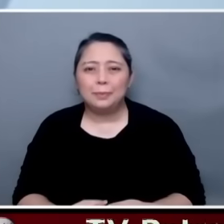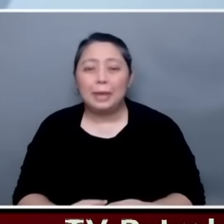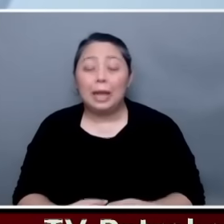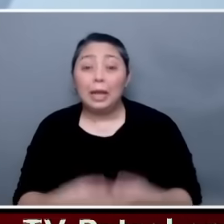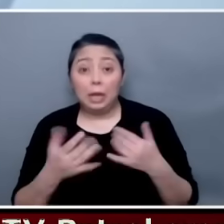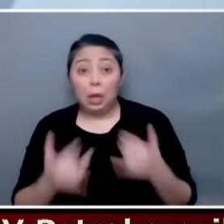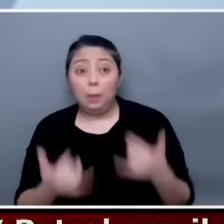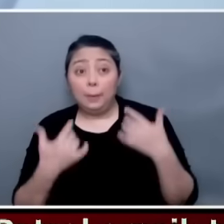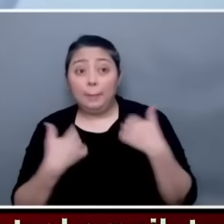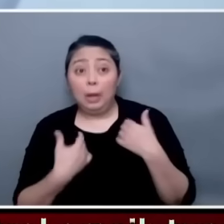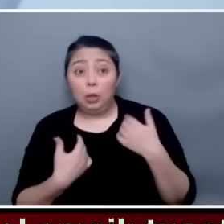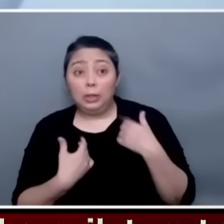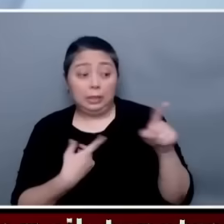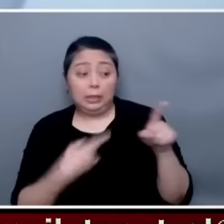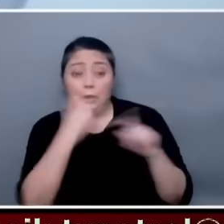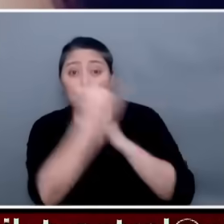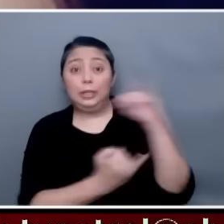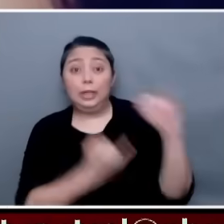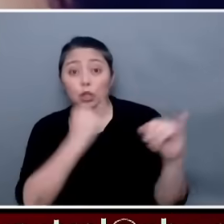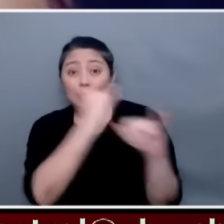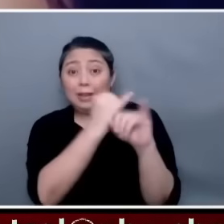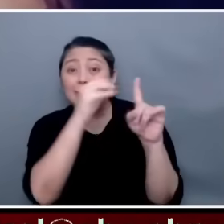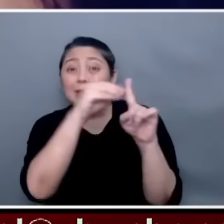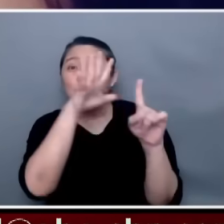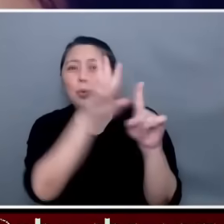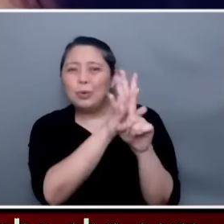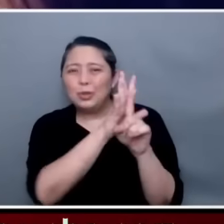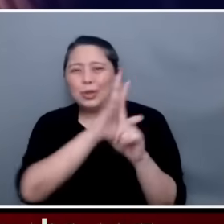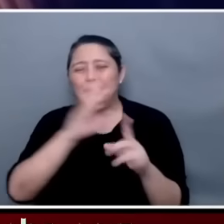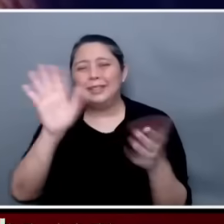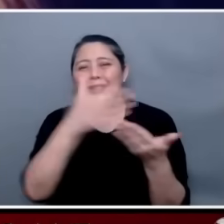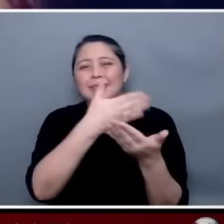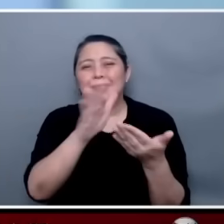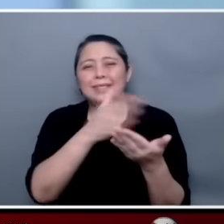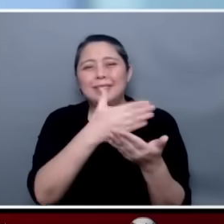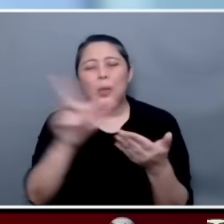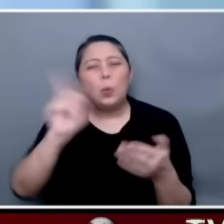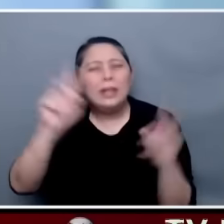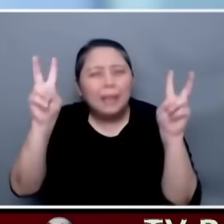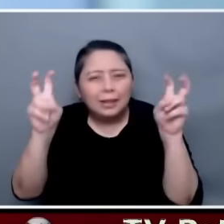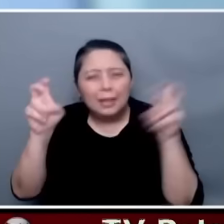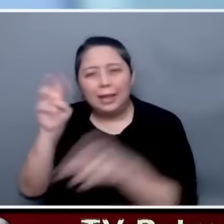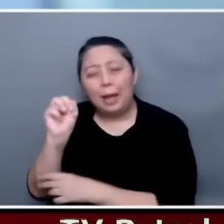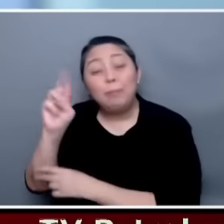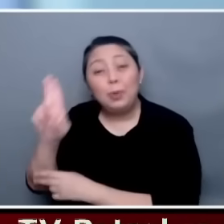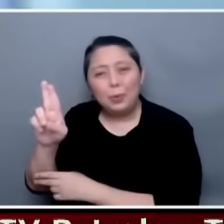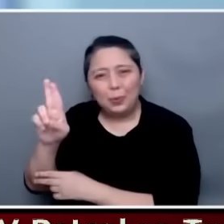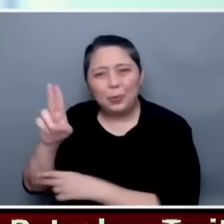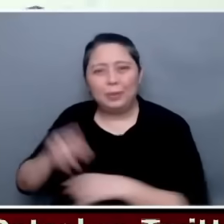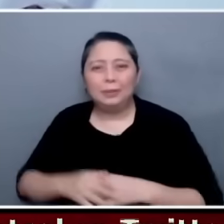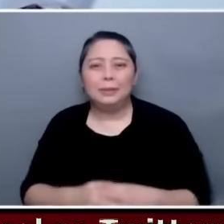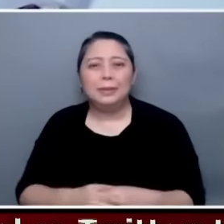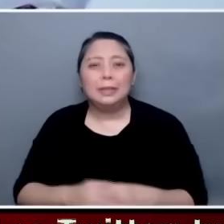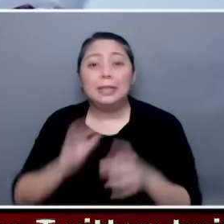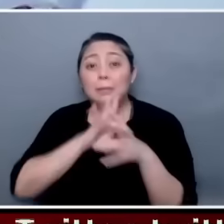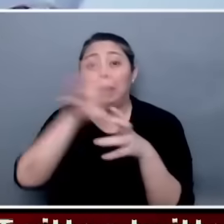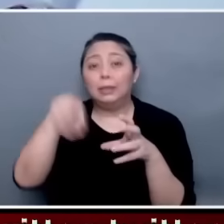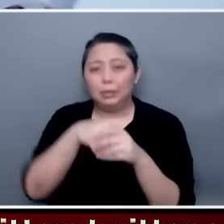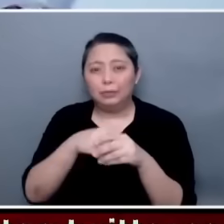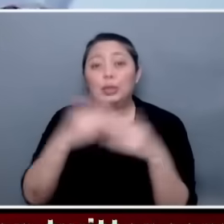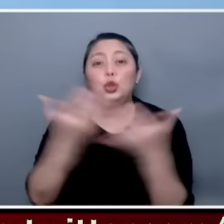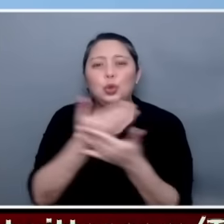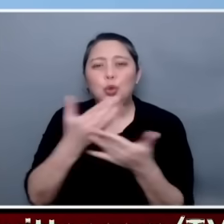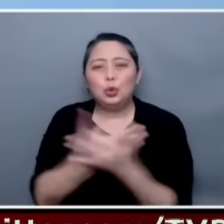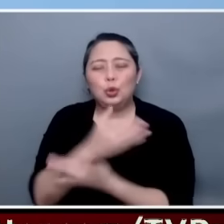Umani naman ang international exposure ang kanta ni Jada na MU sa ilalim ng kanyang latest album na bahagi.